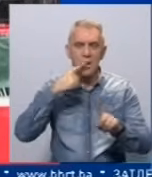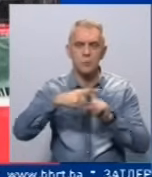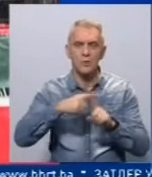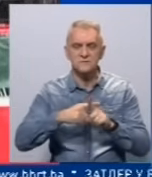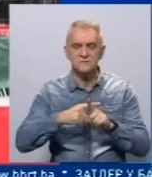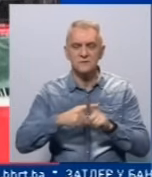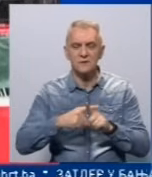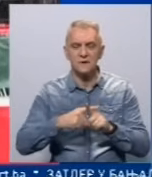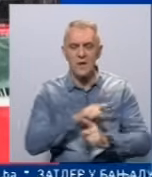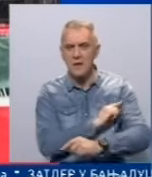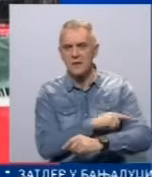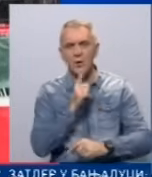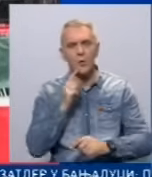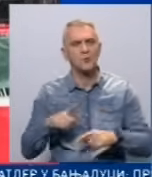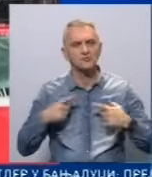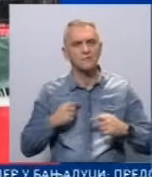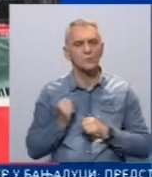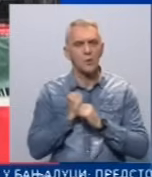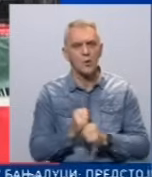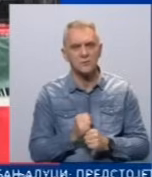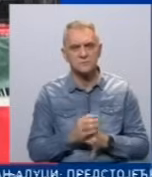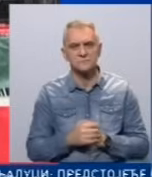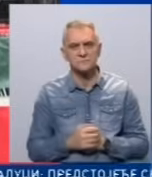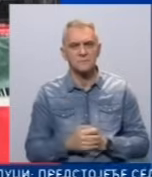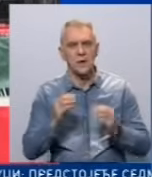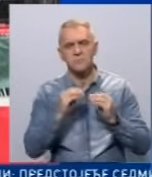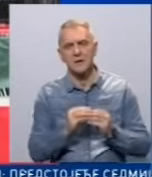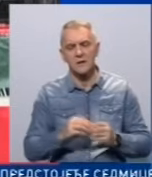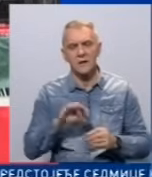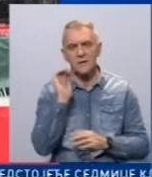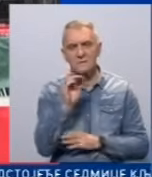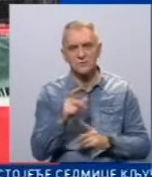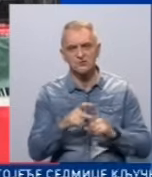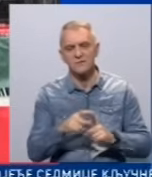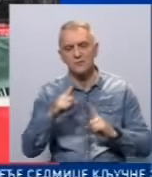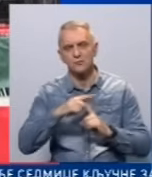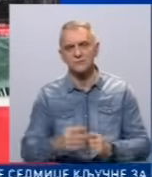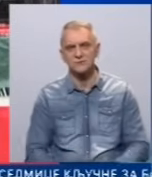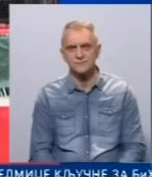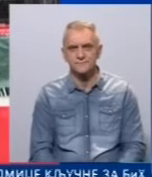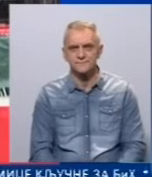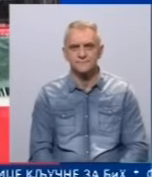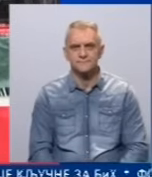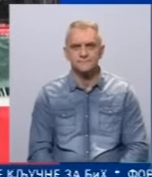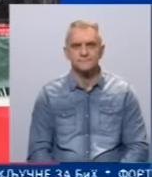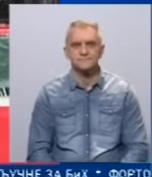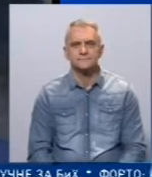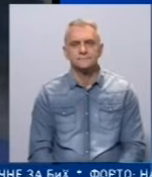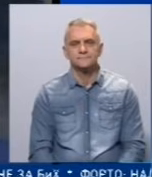vibracija koje život nosi u svojoj suštini. Iz Berlina za Dnevnik javio se Đevdet Tuzlić.